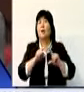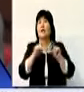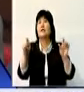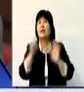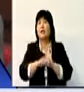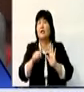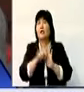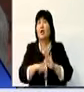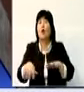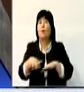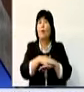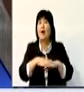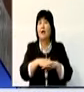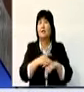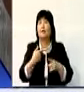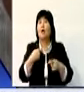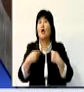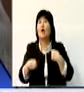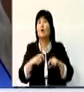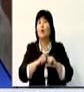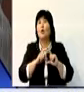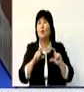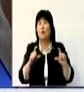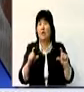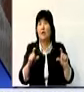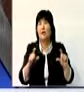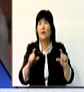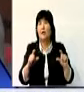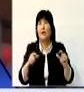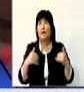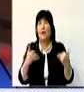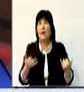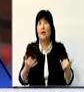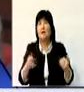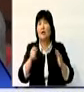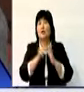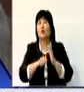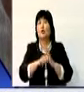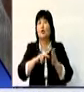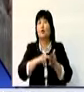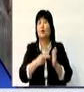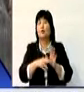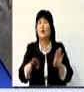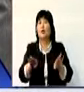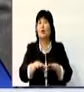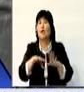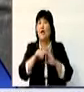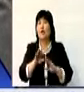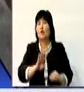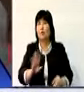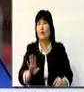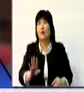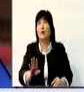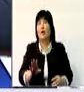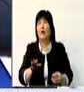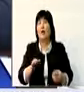тексеру базарлар мен мына сауда орындары қазір тексеруге жоспарлы түрде кірілмей тұр.